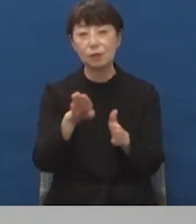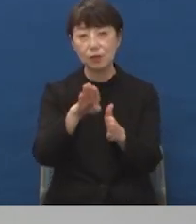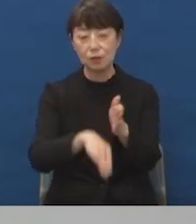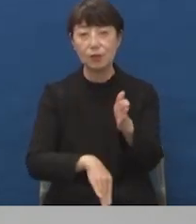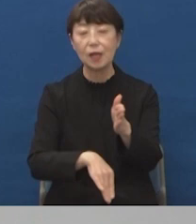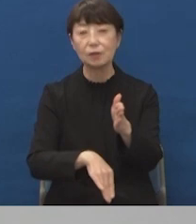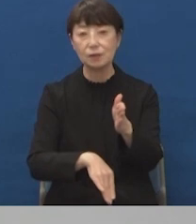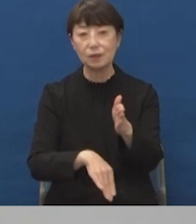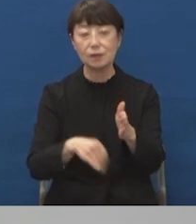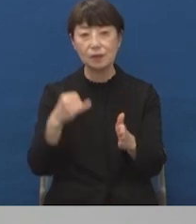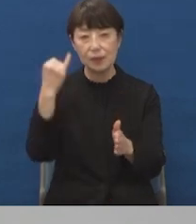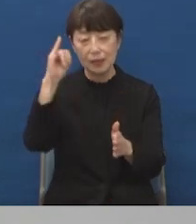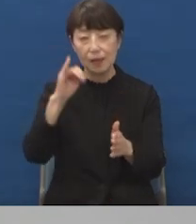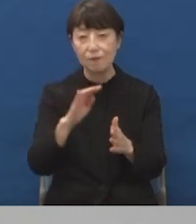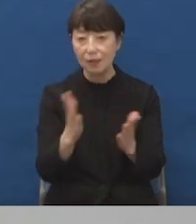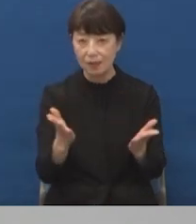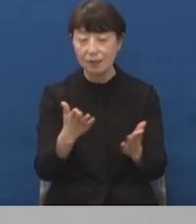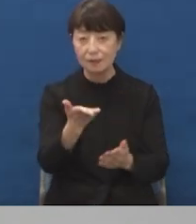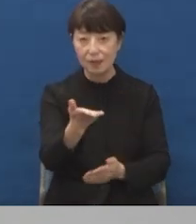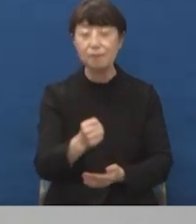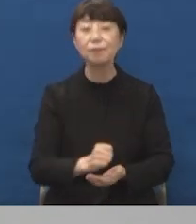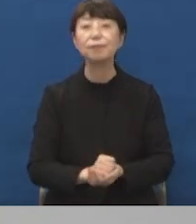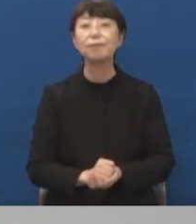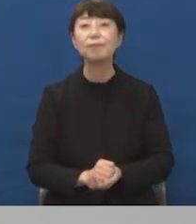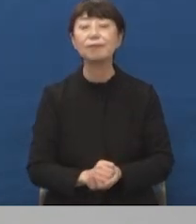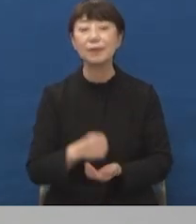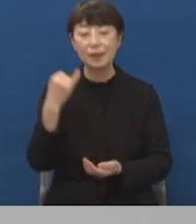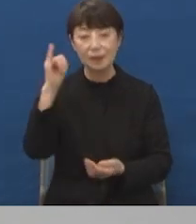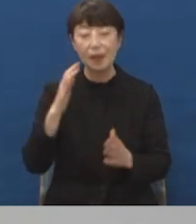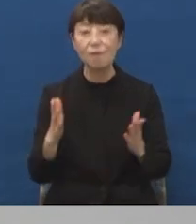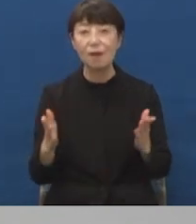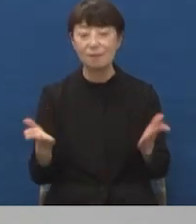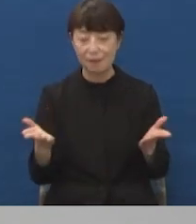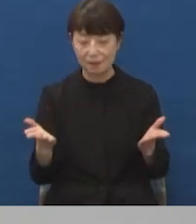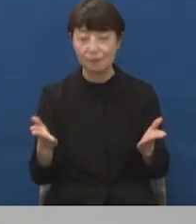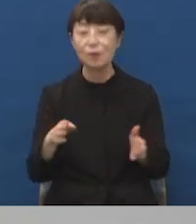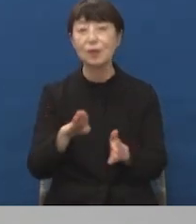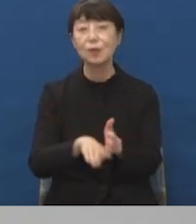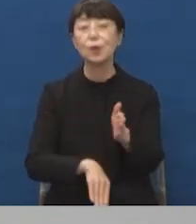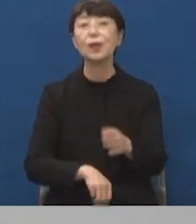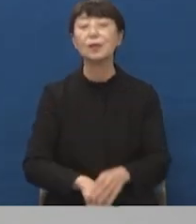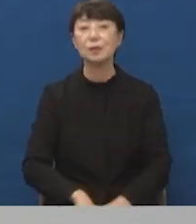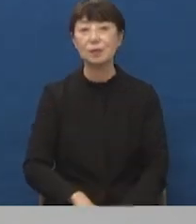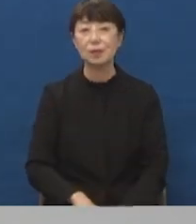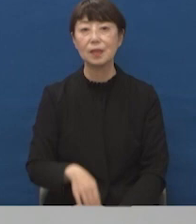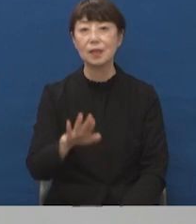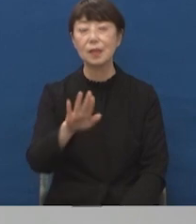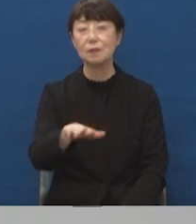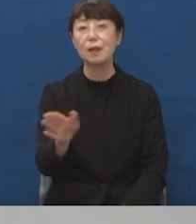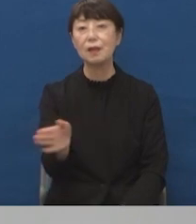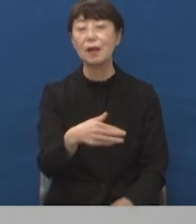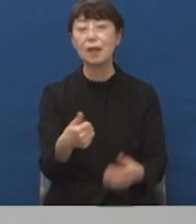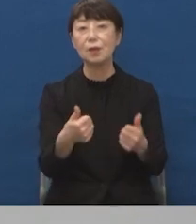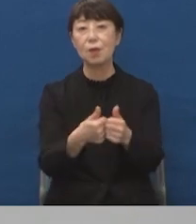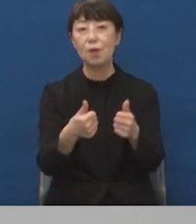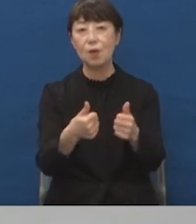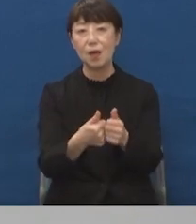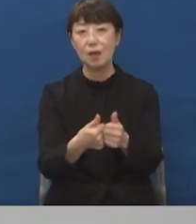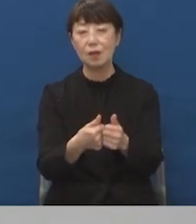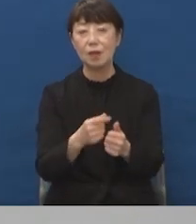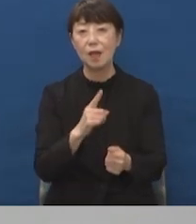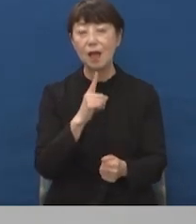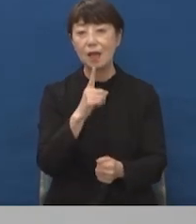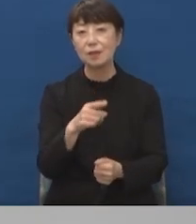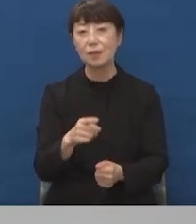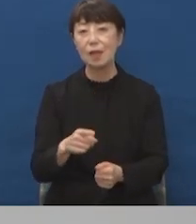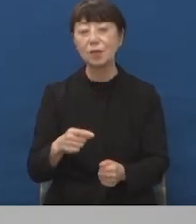することにご異議ありませんか。ご異議なしと認め、省略いたします。これより討論を行います。発言の通告がありますので、